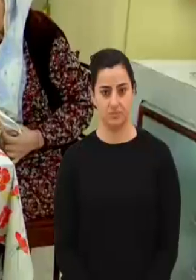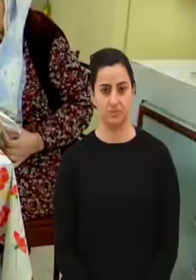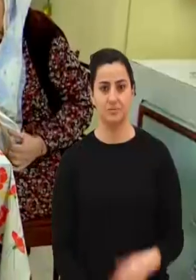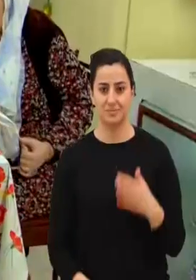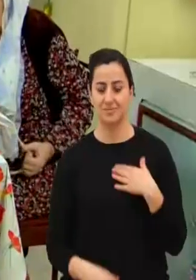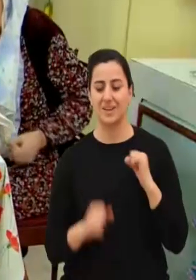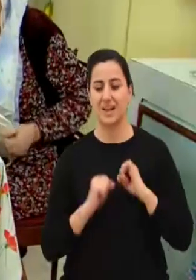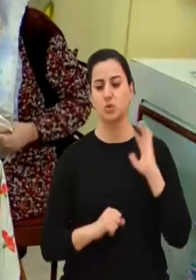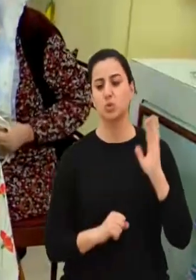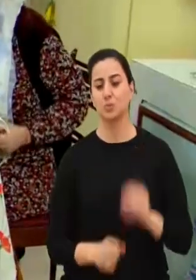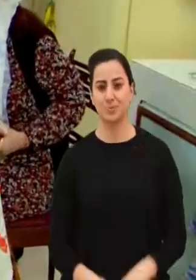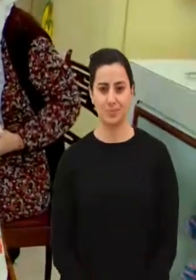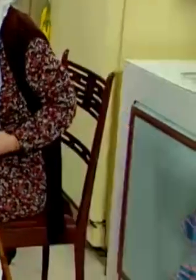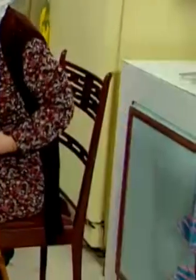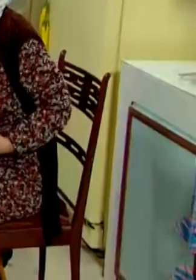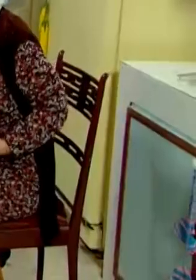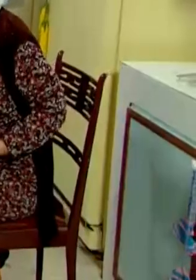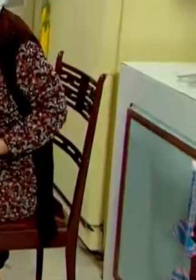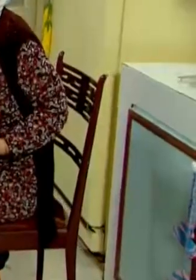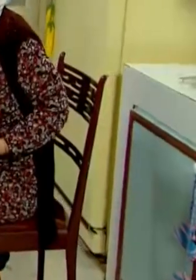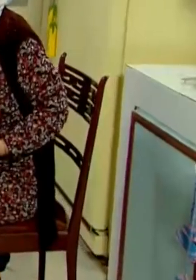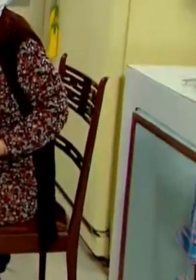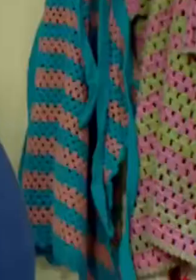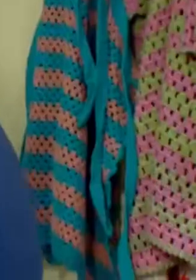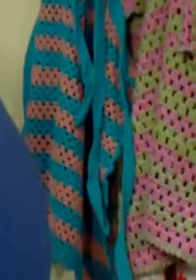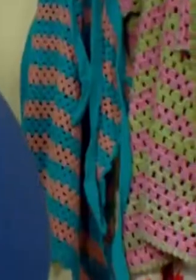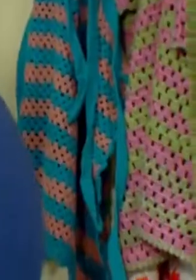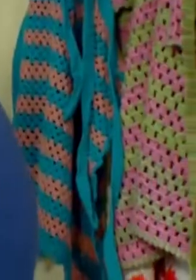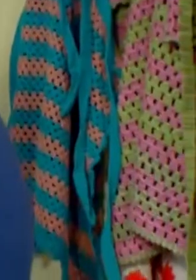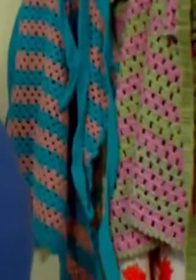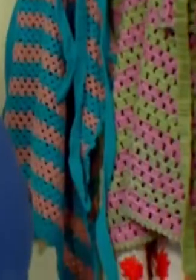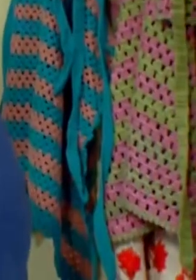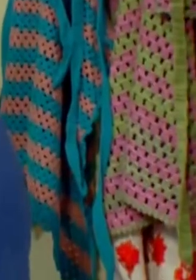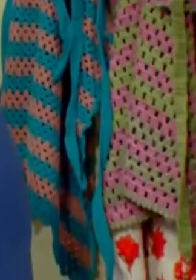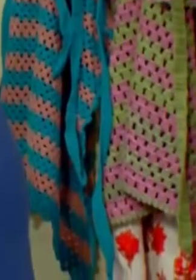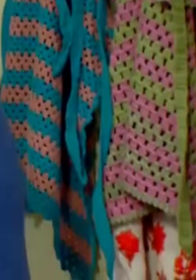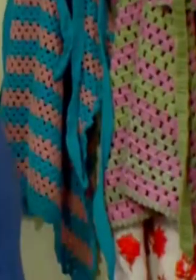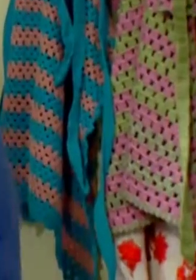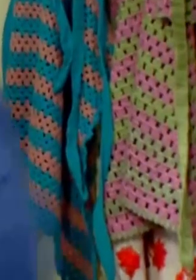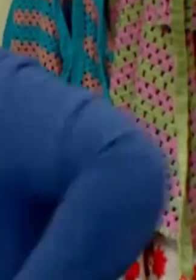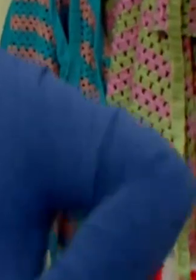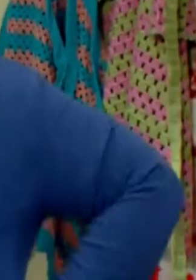Ben ders çalışacağım. Kaçar gibi gitti Nazlı. Rukiye huzursuz.